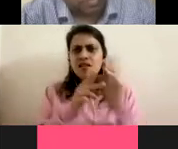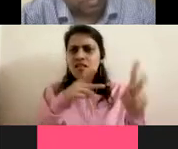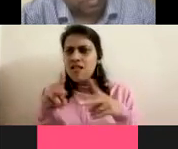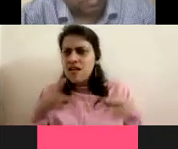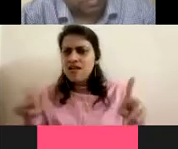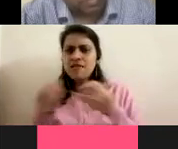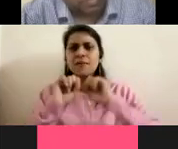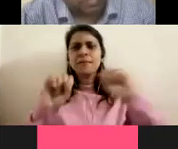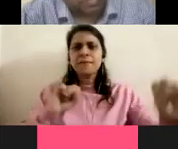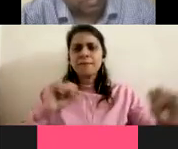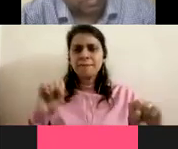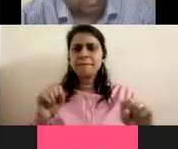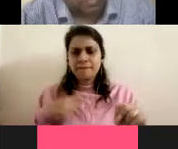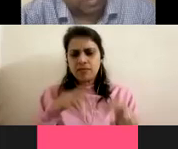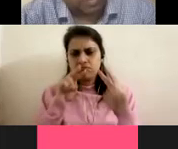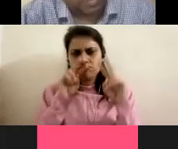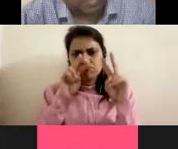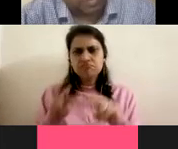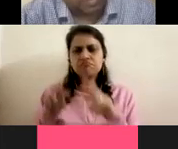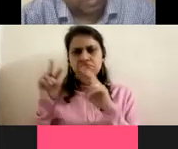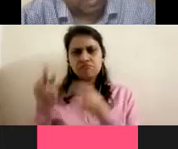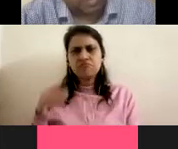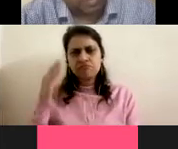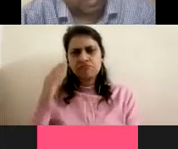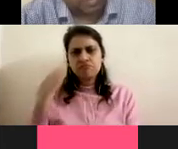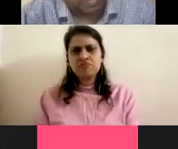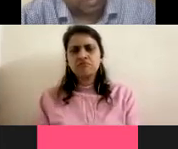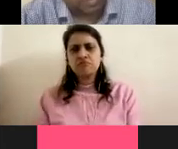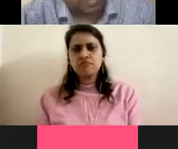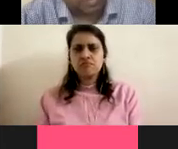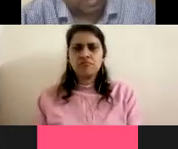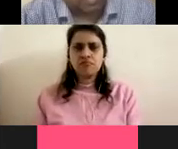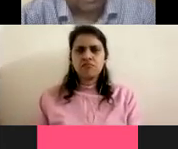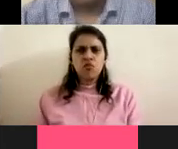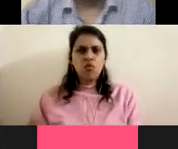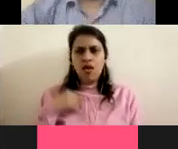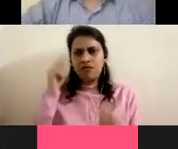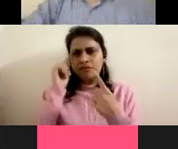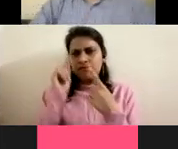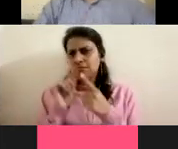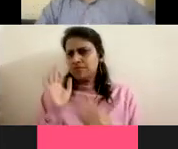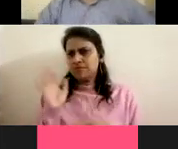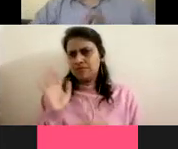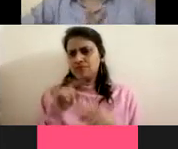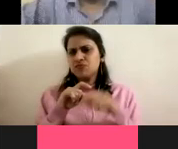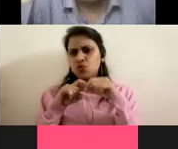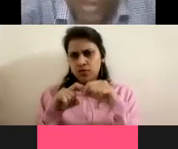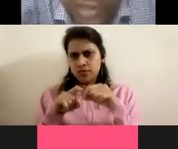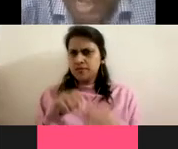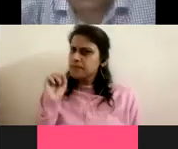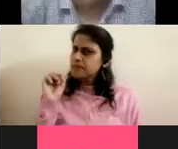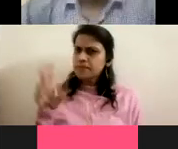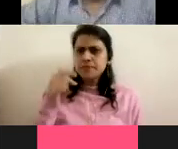मैं समझता था, ऑब्जर्व करता था. तो ये जो क्वेश्चन है इससे मैं थोड़ा सा एग्री नहीं करूंगा. कई बात